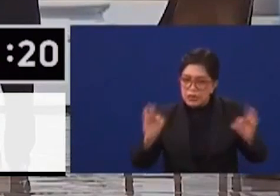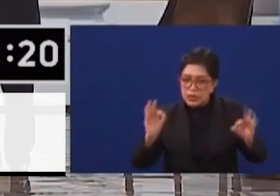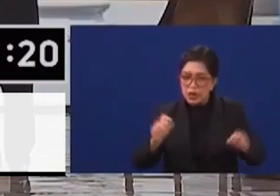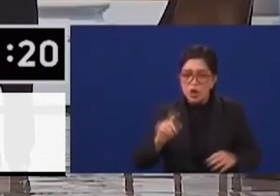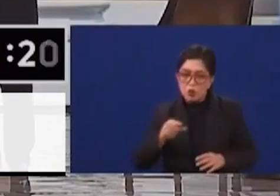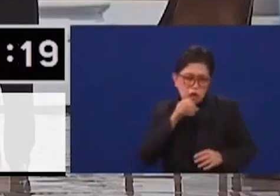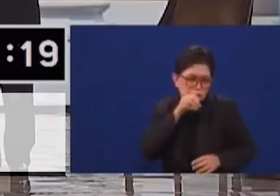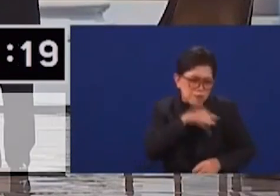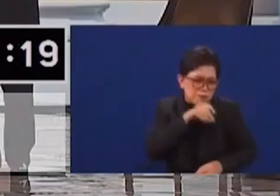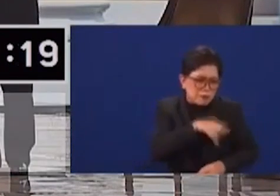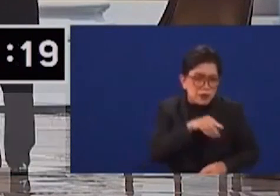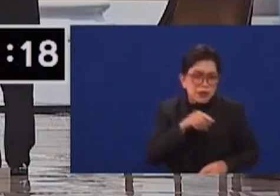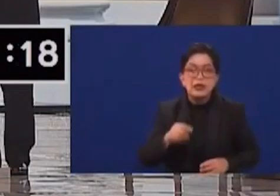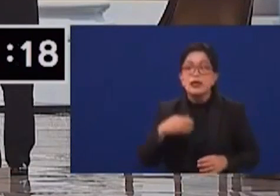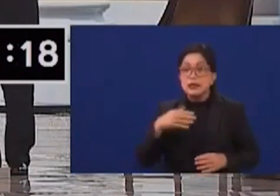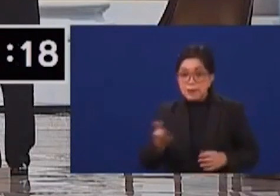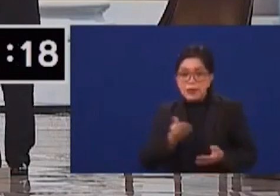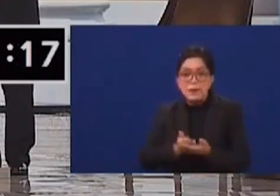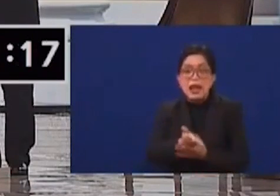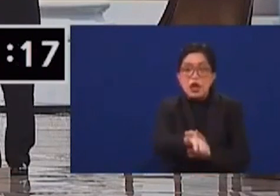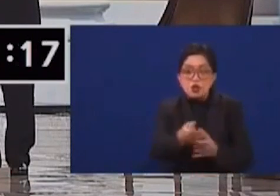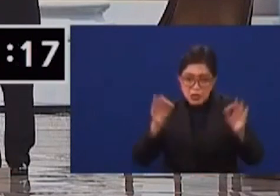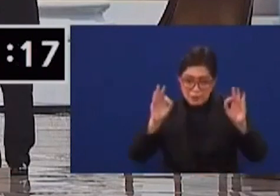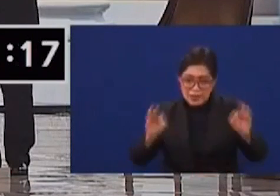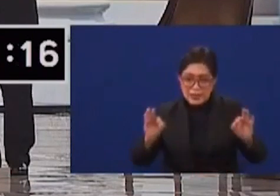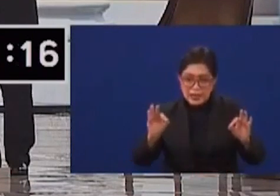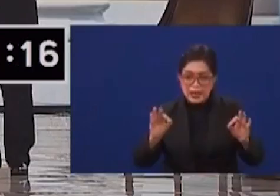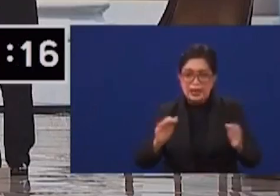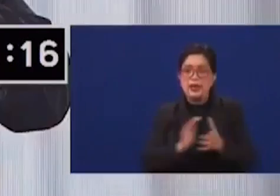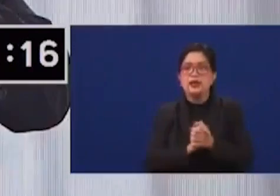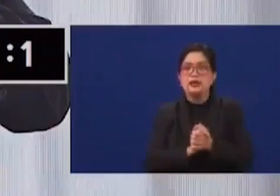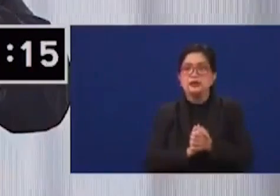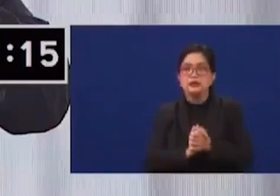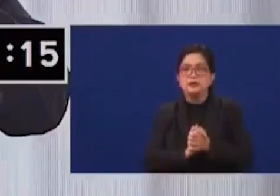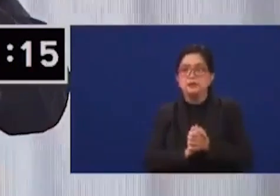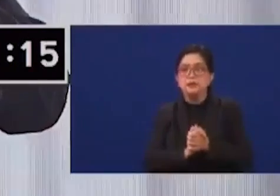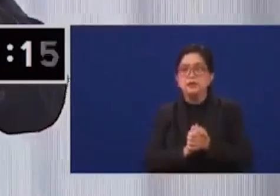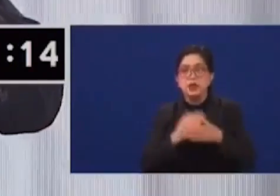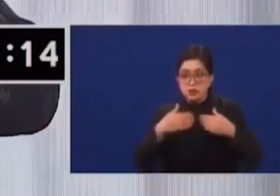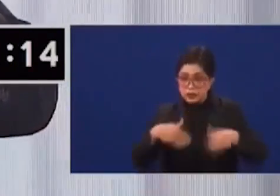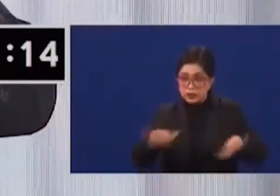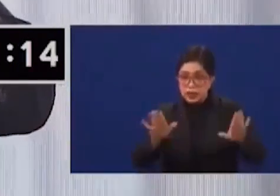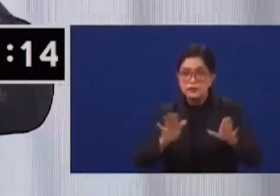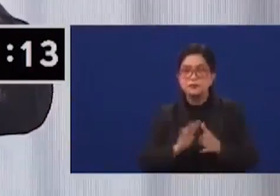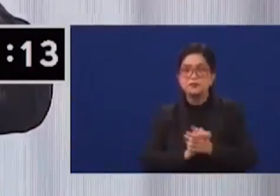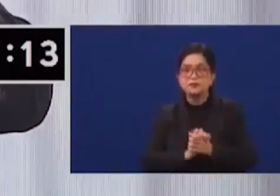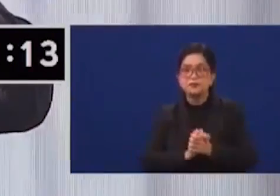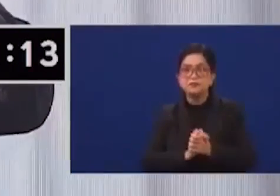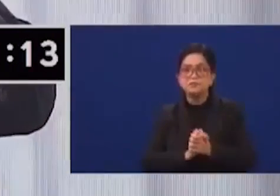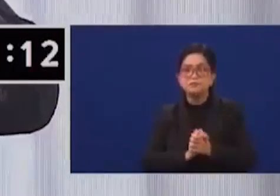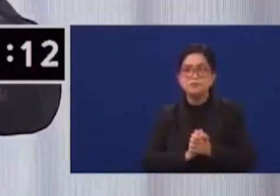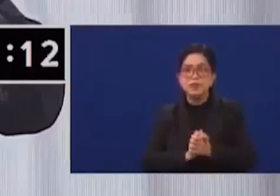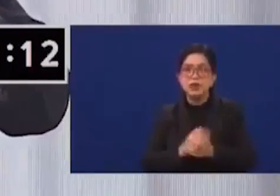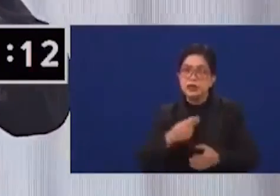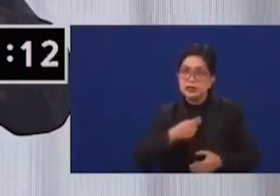tapi dalam pendidikan dalam kurikulum baru-baru dengan demikian Ayo kita